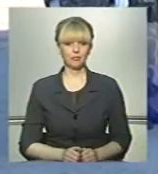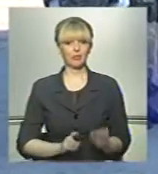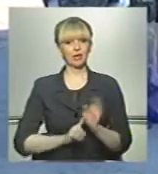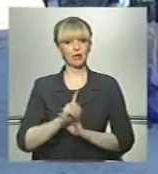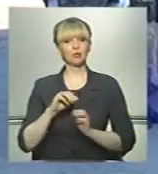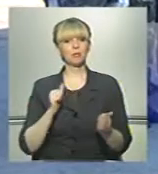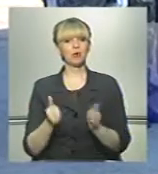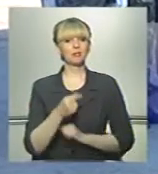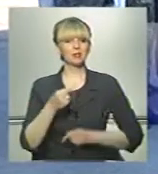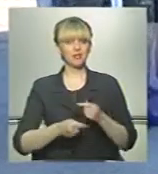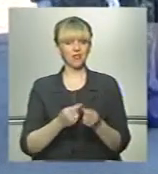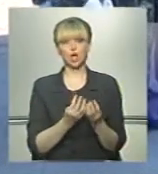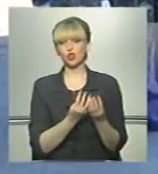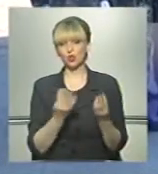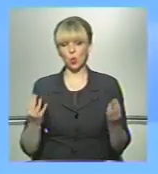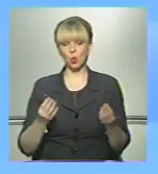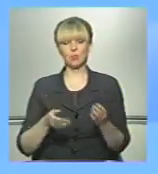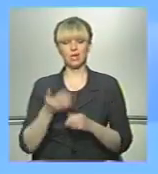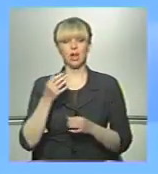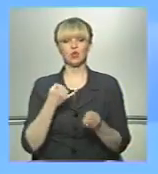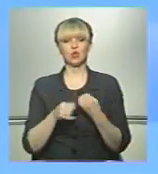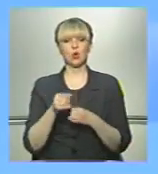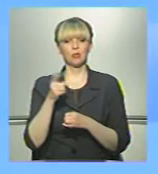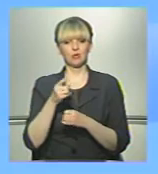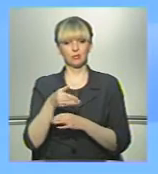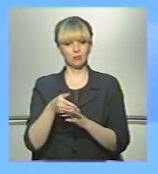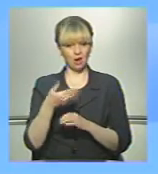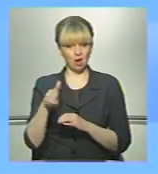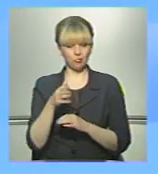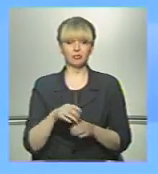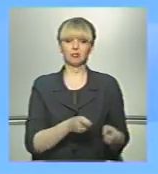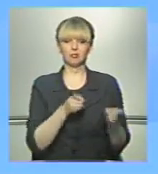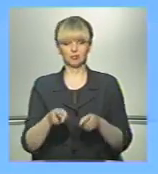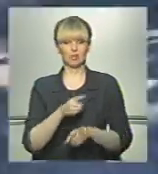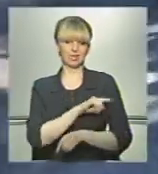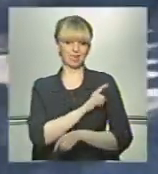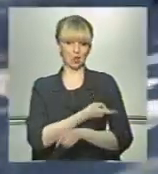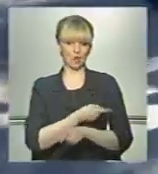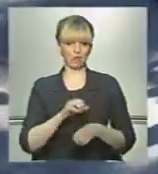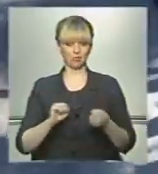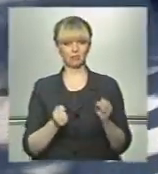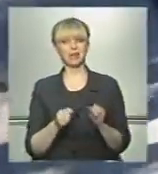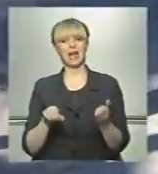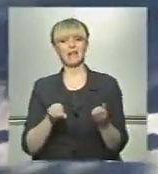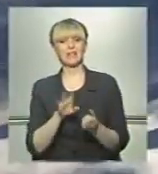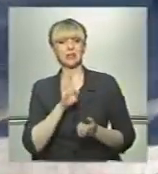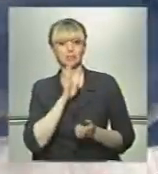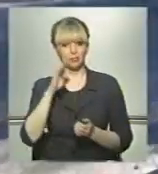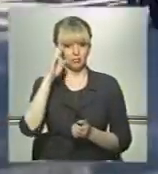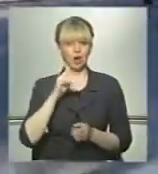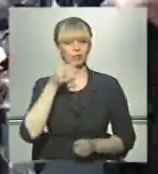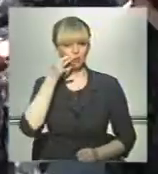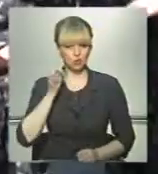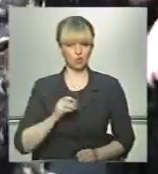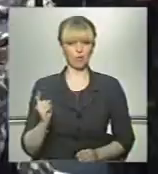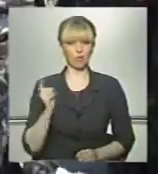Розпочали перегони традиційної шикування, підняття жовто-блакитного стягу. А далі перейшли до силових вправ. Естафети для юнаків та дівчат, як для